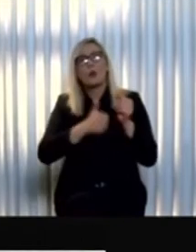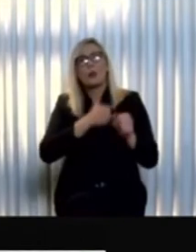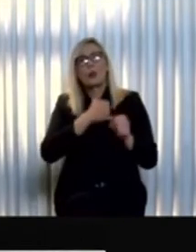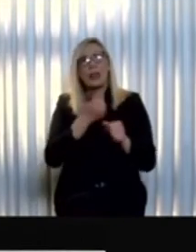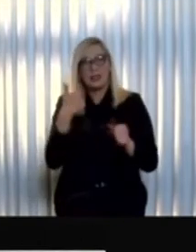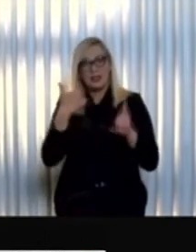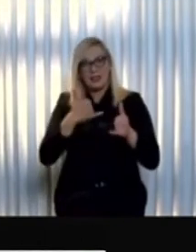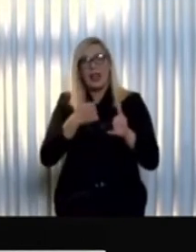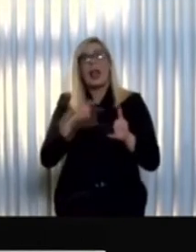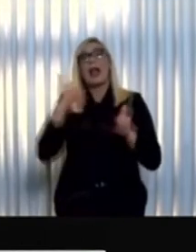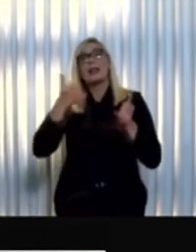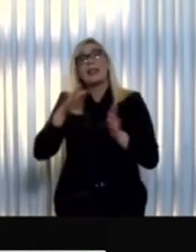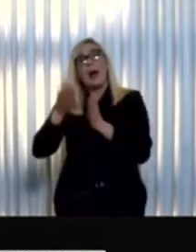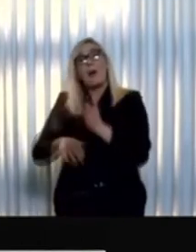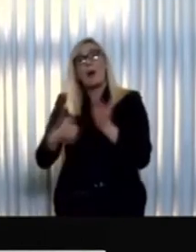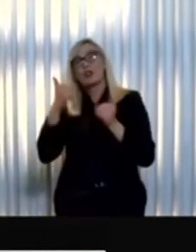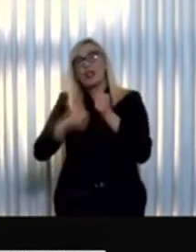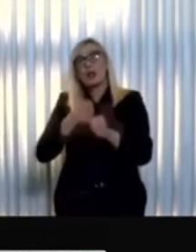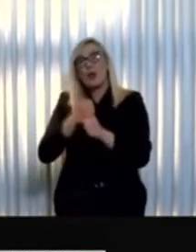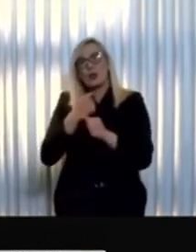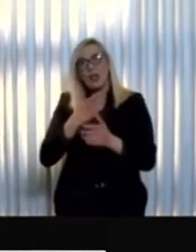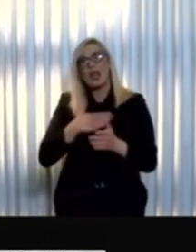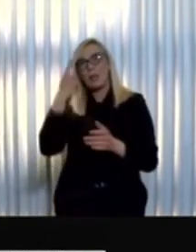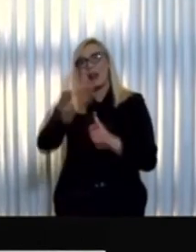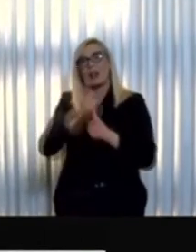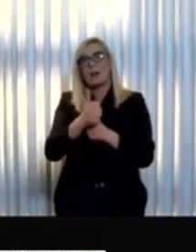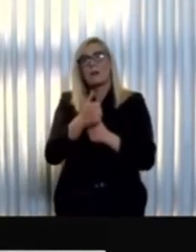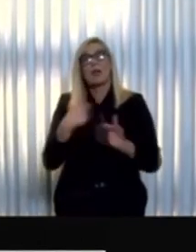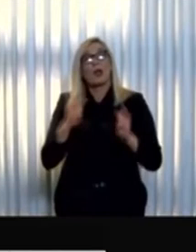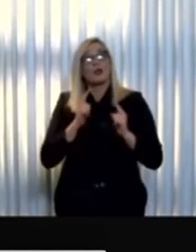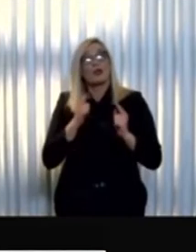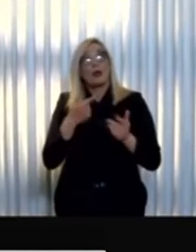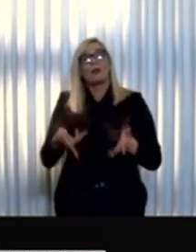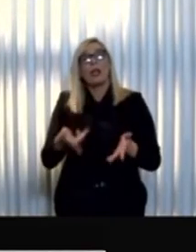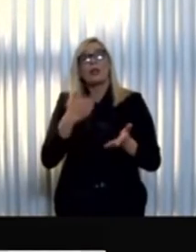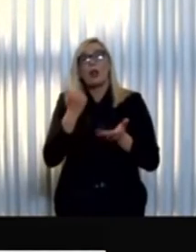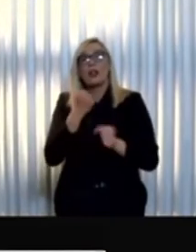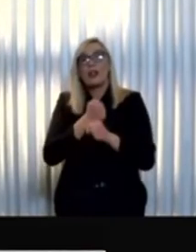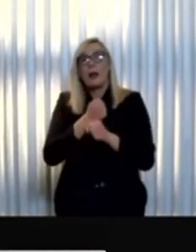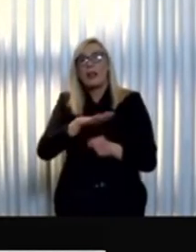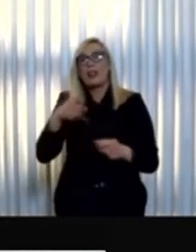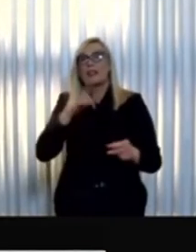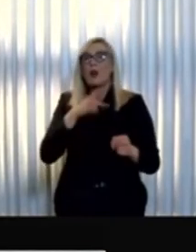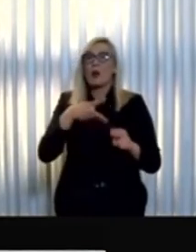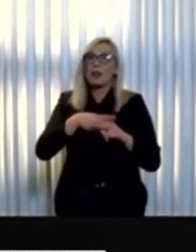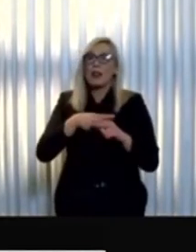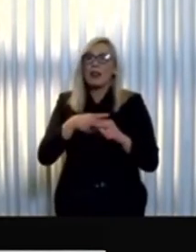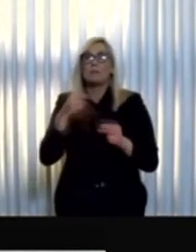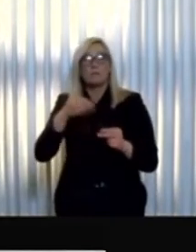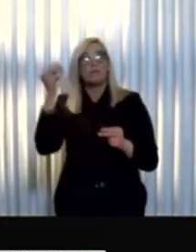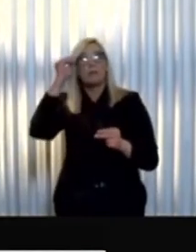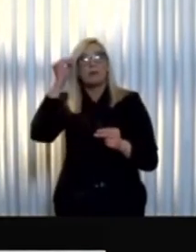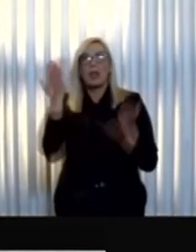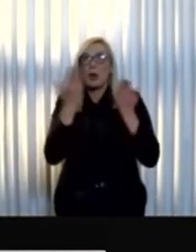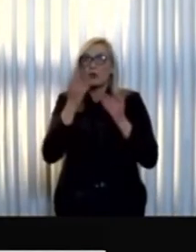години. Очекувам дека тоа ќе придонесе децата со попреченост да се стекнат со образование, да